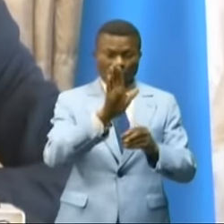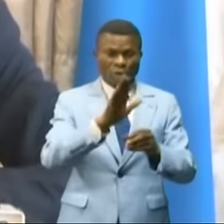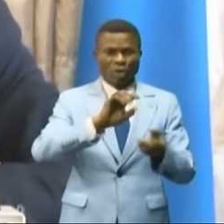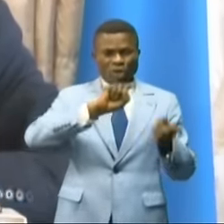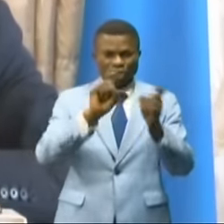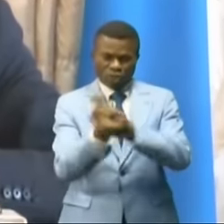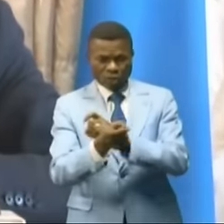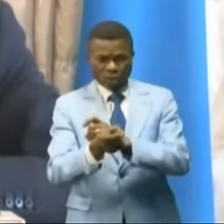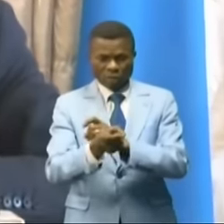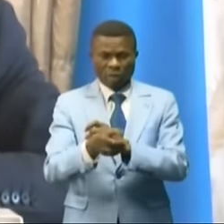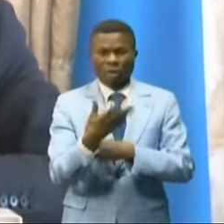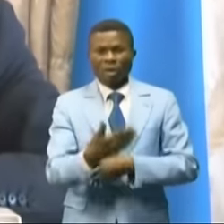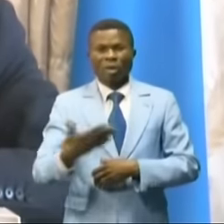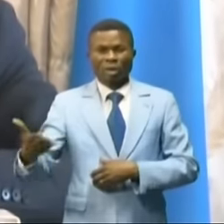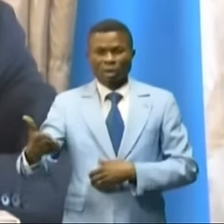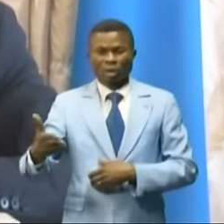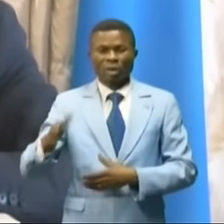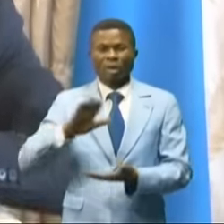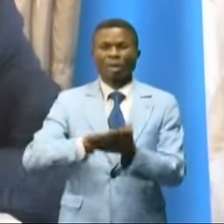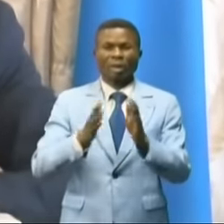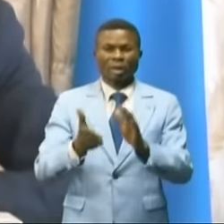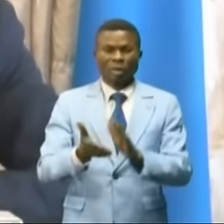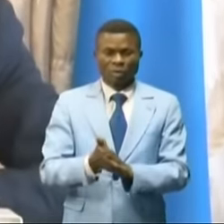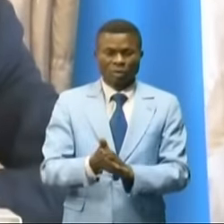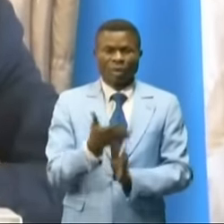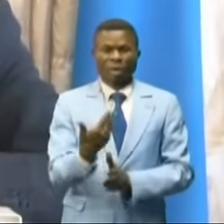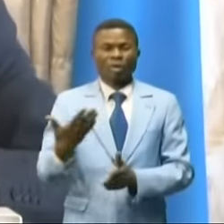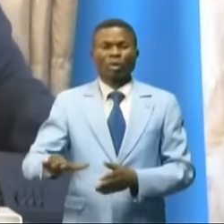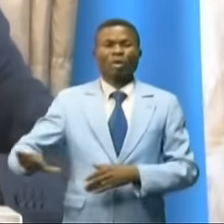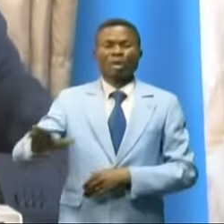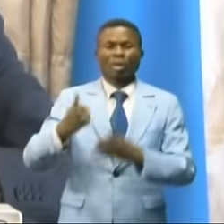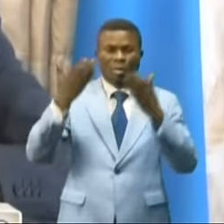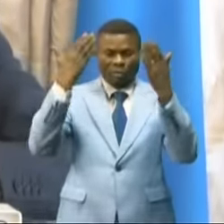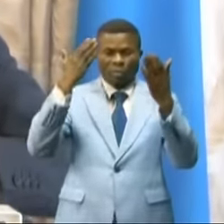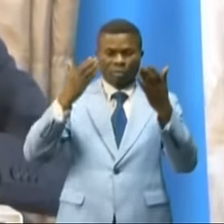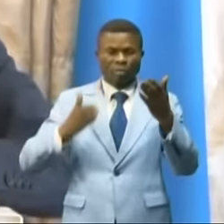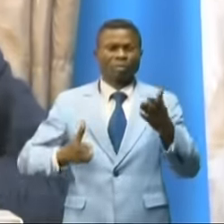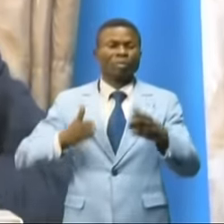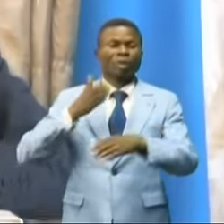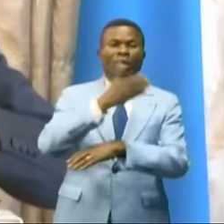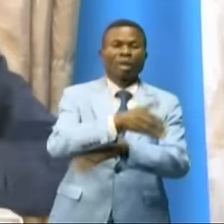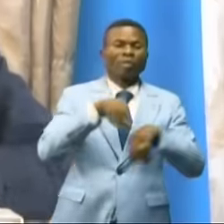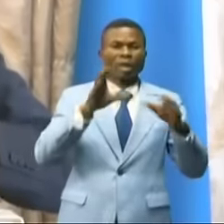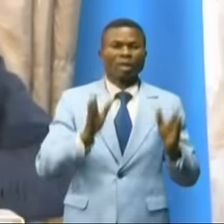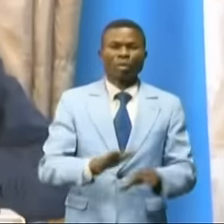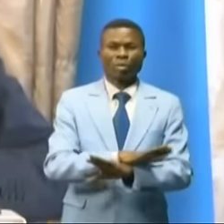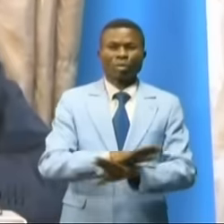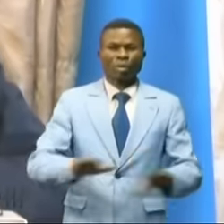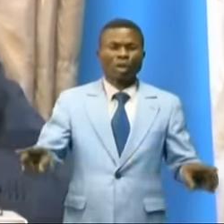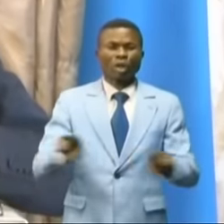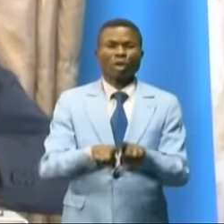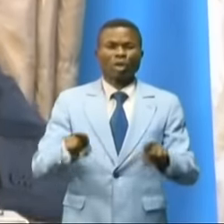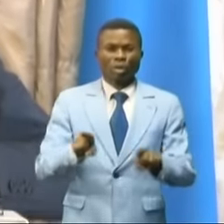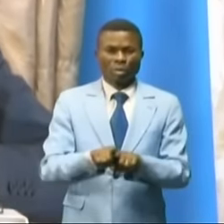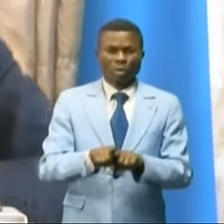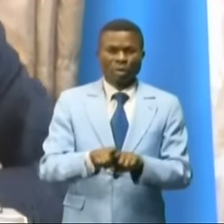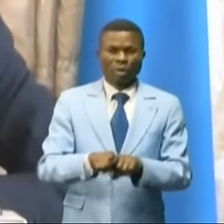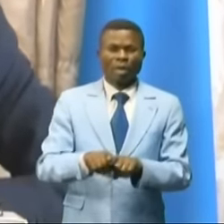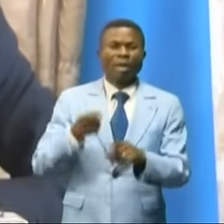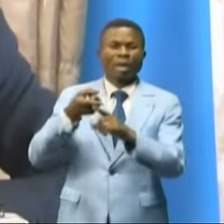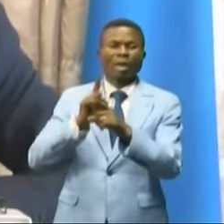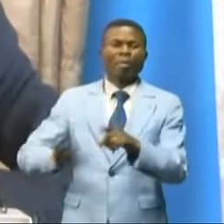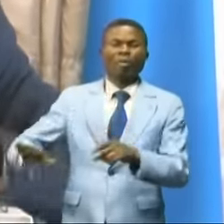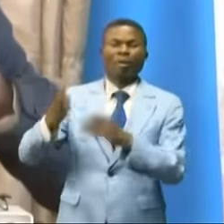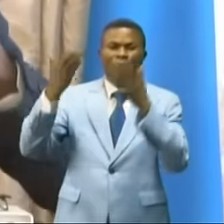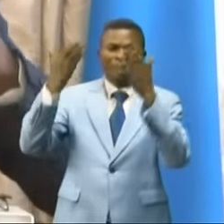conteneurs, les marchandises deviennent zambiennes et traversent la frontière congolaise comme si elle venait de la